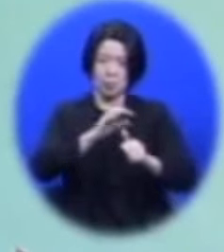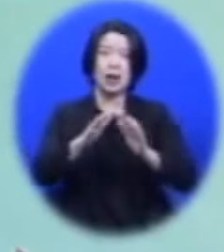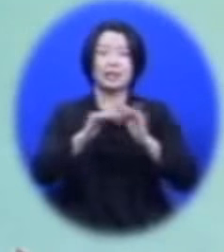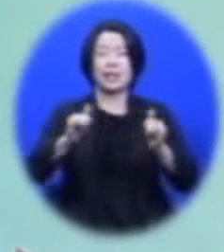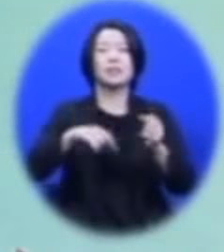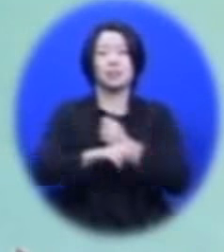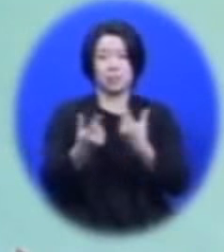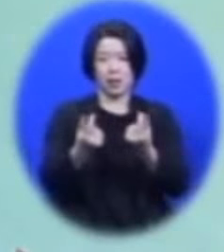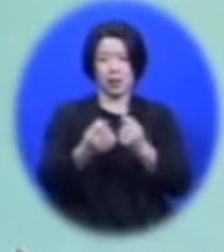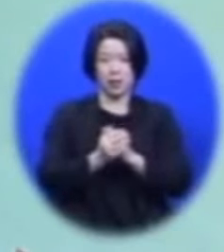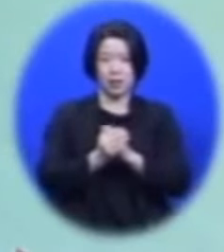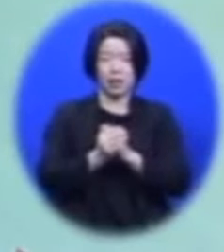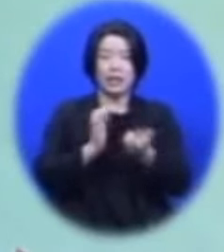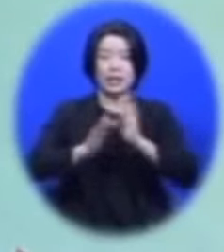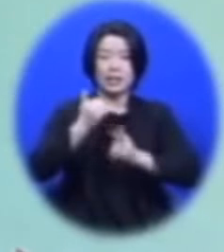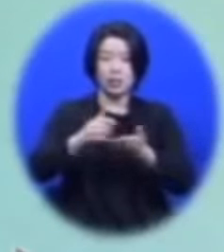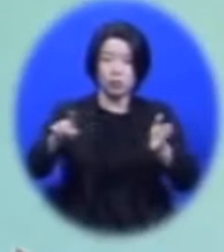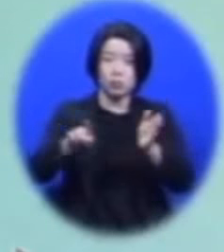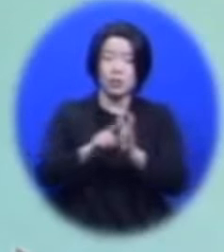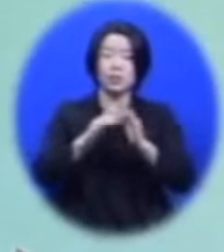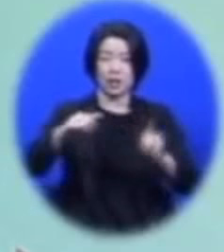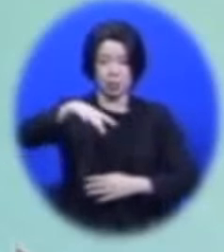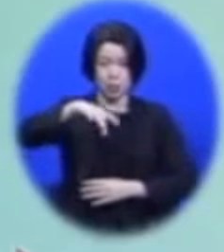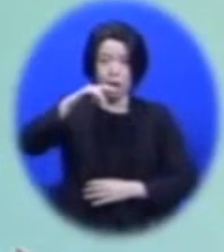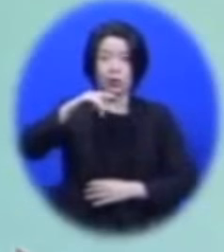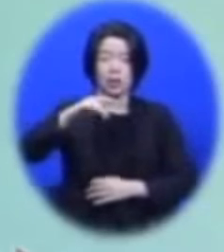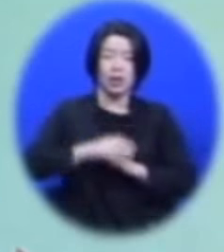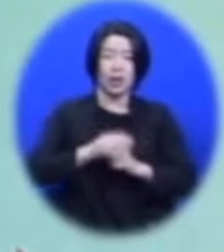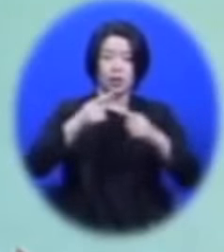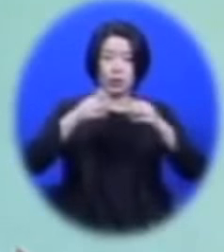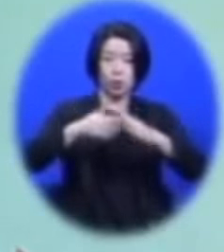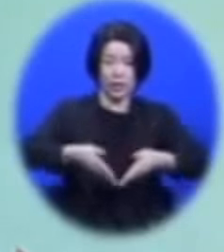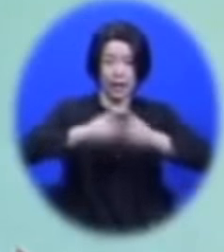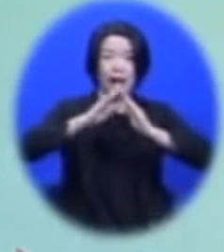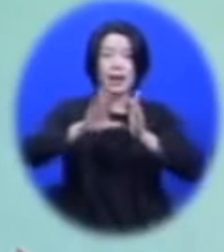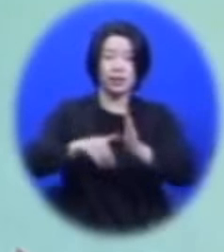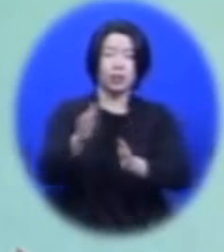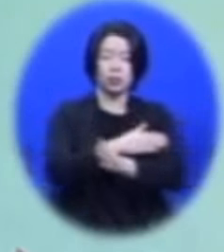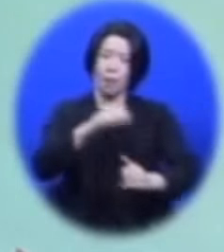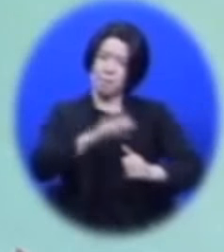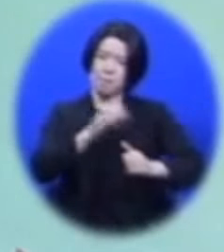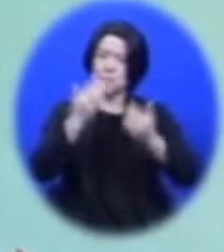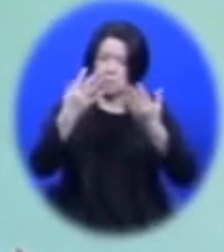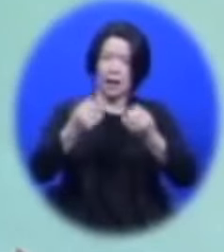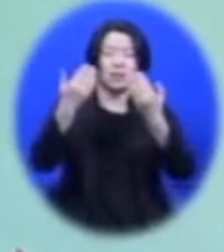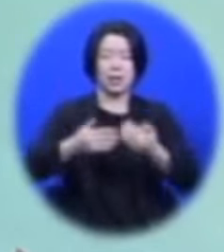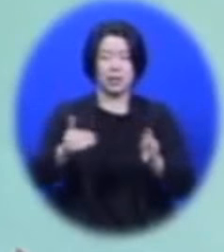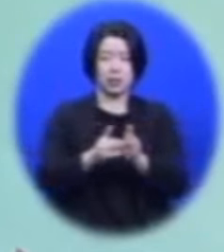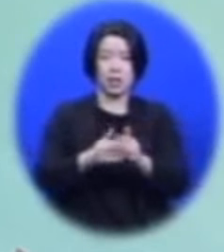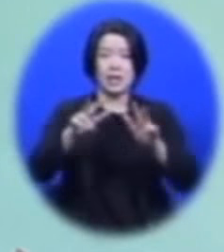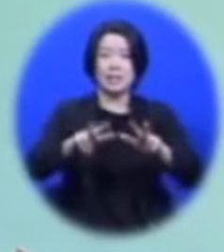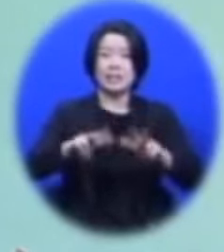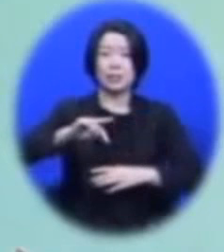말합니다. 예수를 믿는 사람들은 처음에 이제 교회가 세워질 때부터 핍박을 받았습니다. 지금도